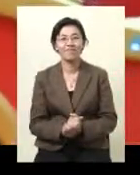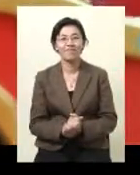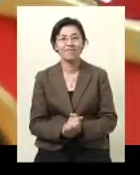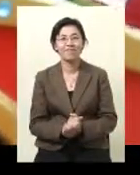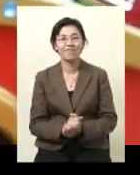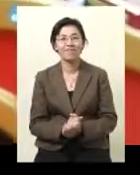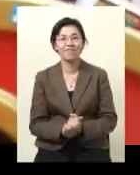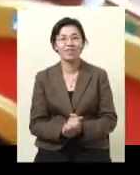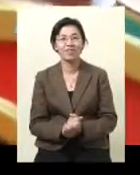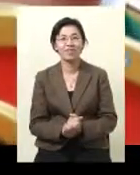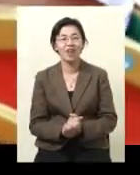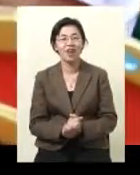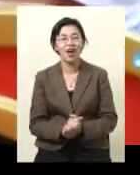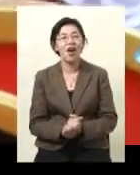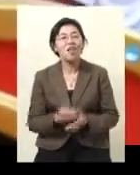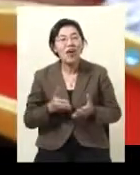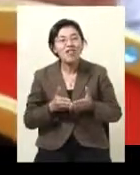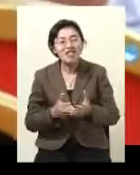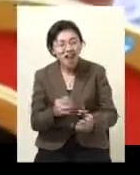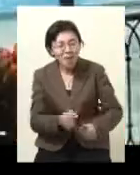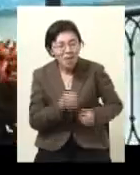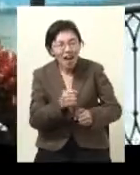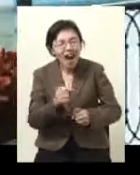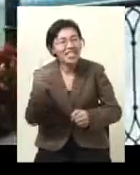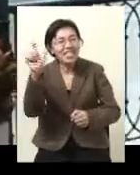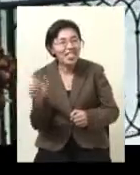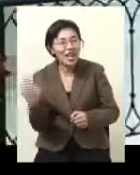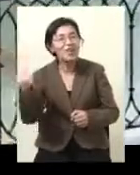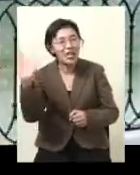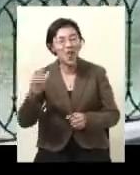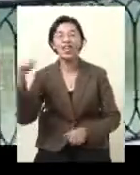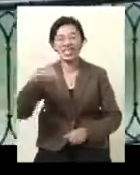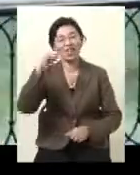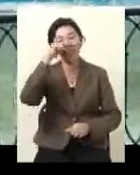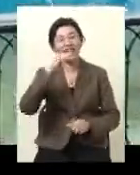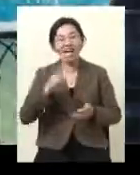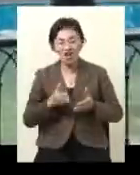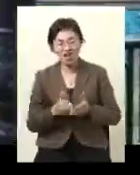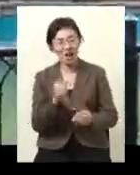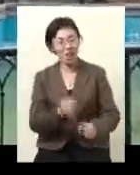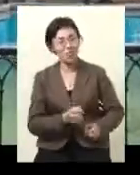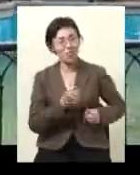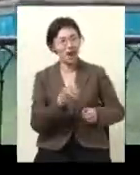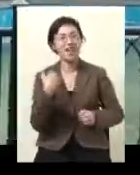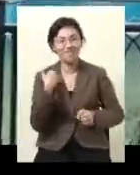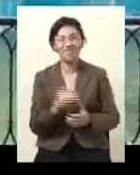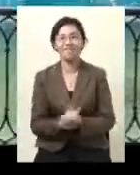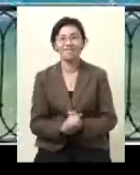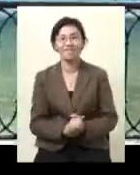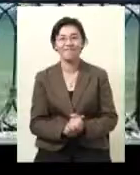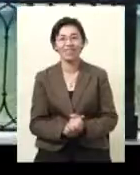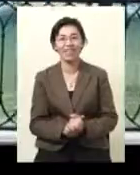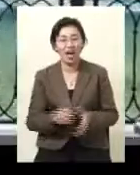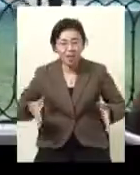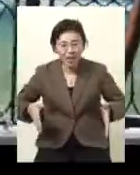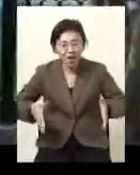ก็คือเราไม่ต้องไปพายเรือกอร์โดล่าที่อิตาลีเราพายที่เมืองไทยมีจาน ได้เลย นี่คือคลองใช่ไหมครับ ใ